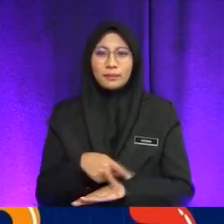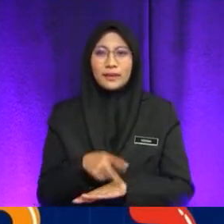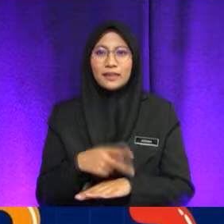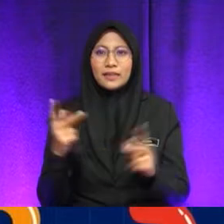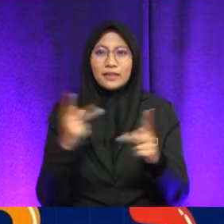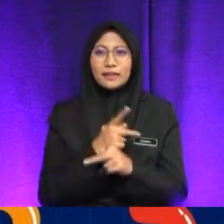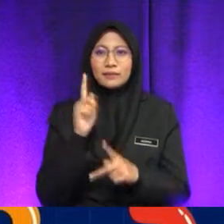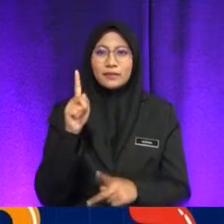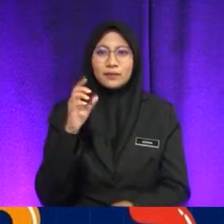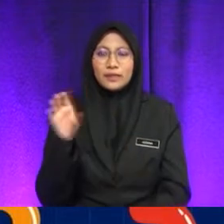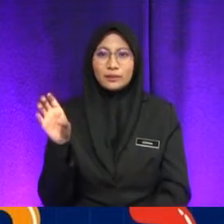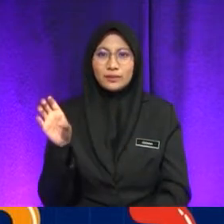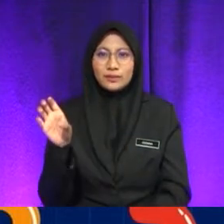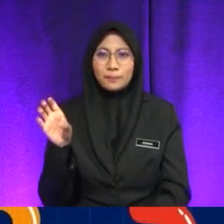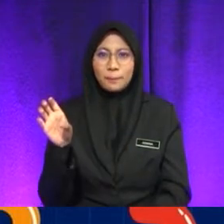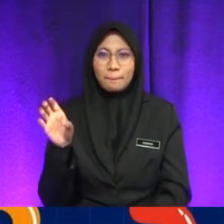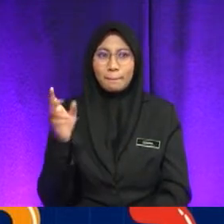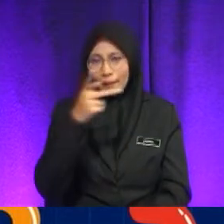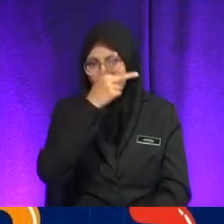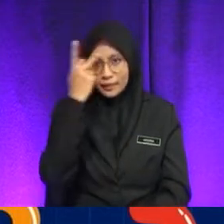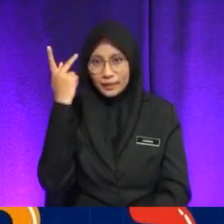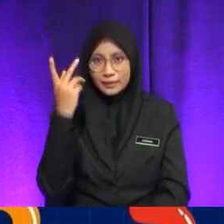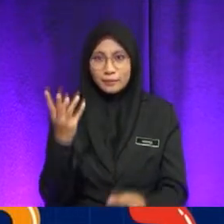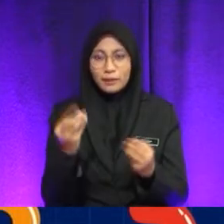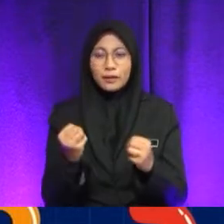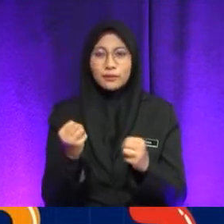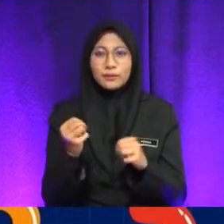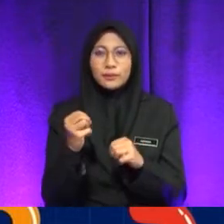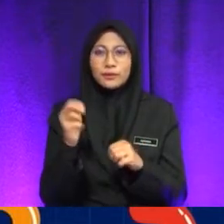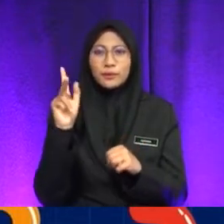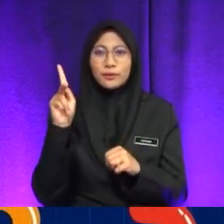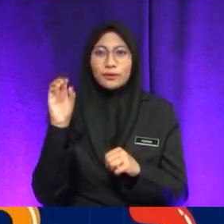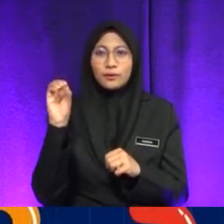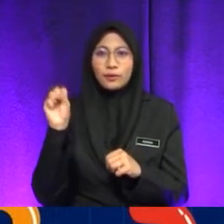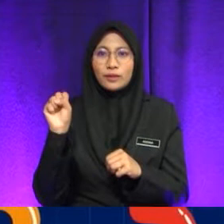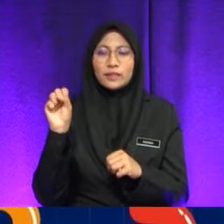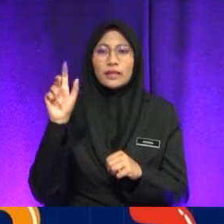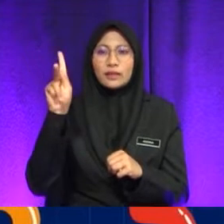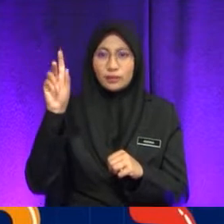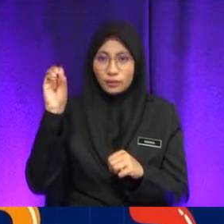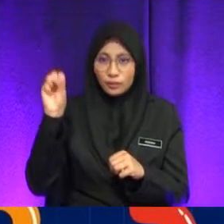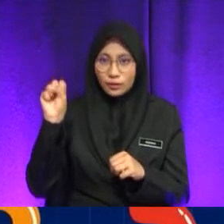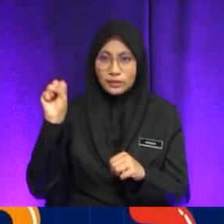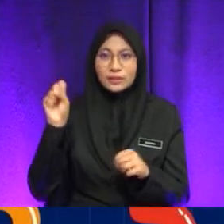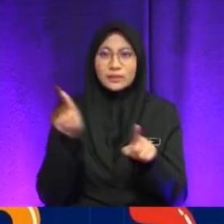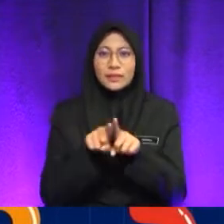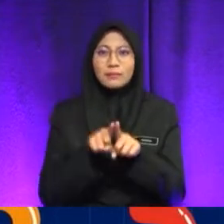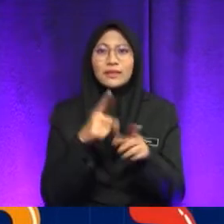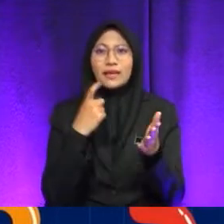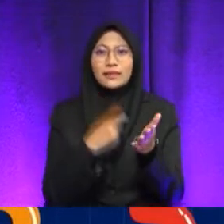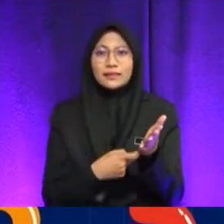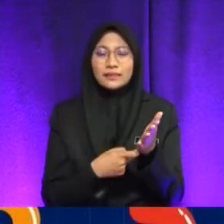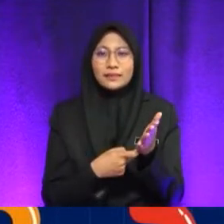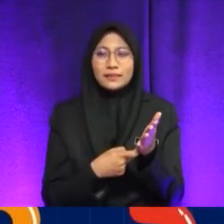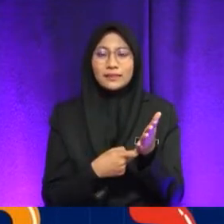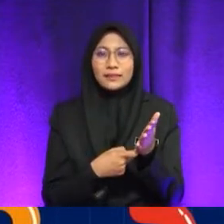kita gunakan rumus yang ada dalam 100 kranevitter enak kos-kos ialah harga kejadian bukan nilai daripada maklumat